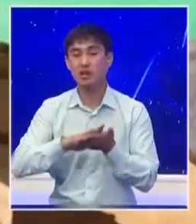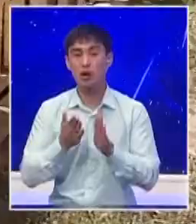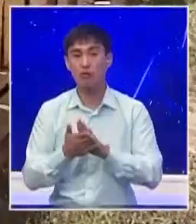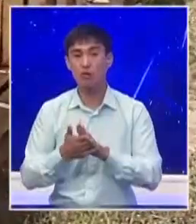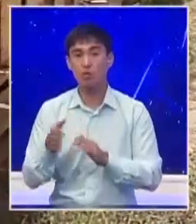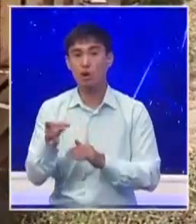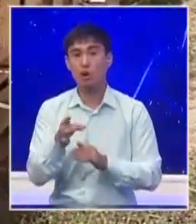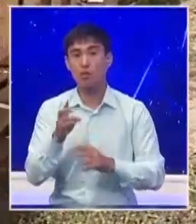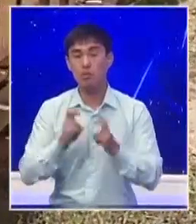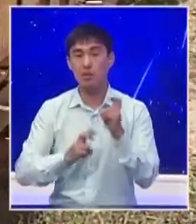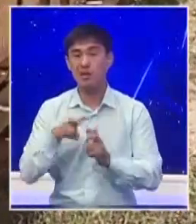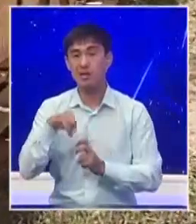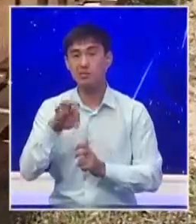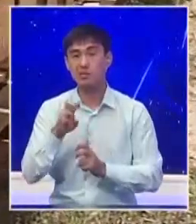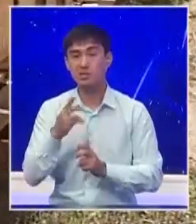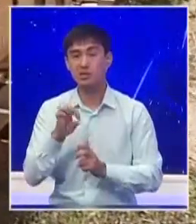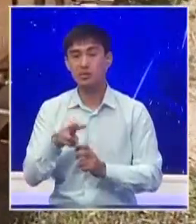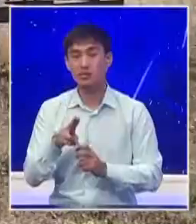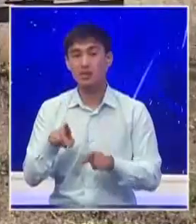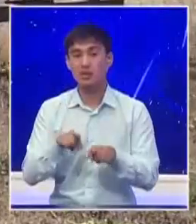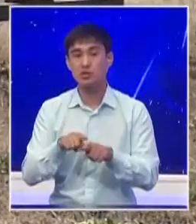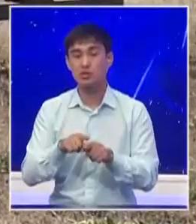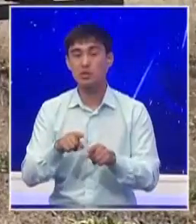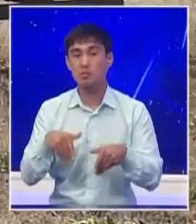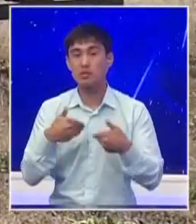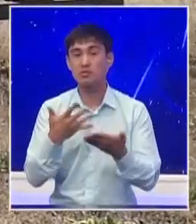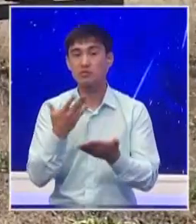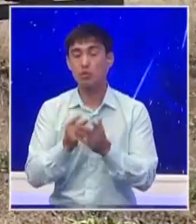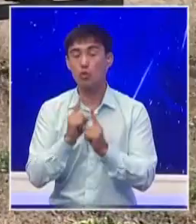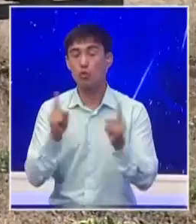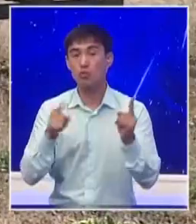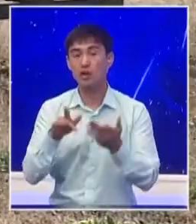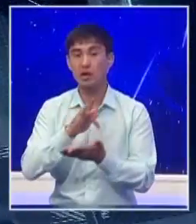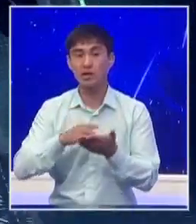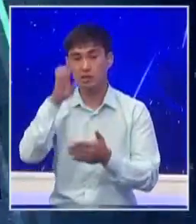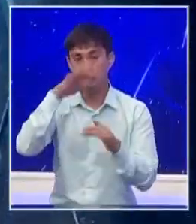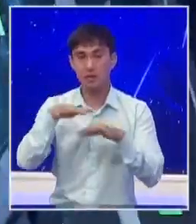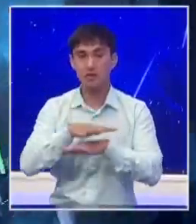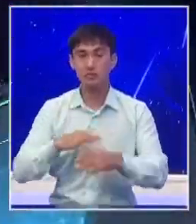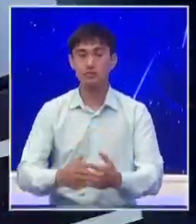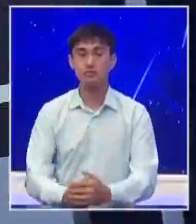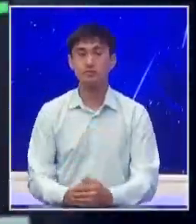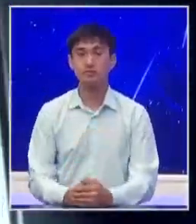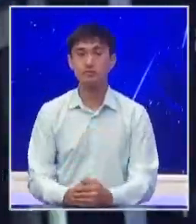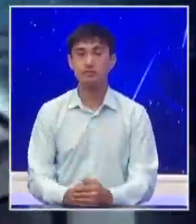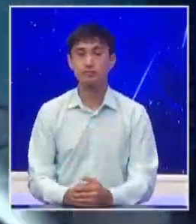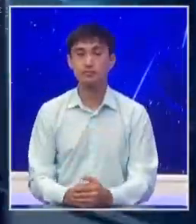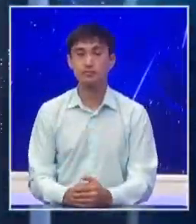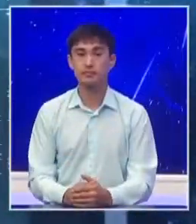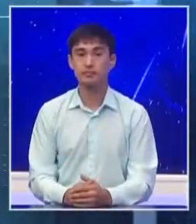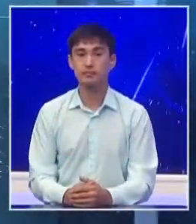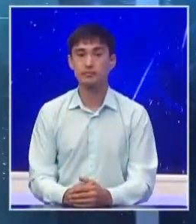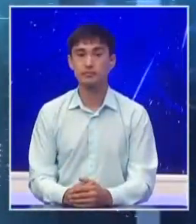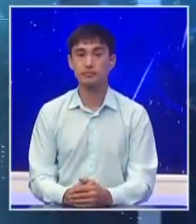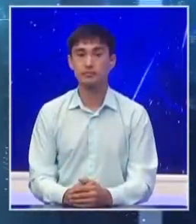предприятием Лепсинск Онемы, которое, к слову, также имеет свои представительства в крупных городах страны. Надежда Белова, Жаркен Шинтаев,